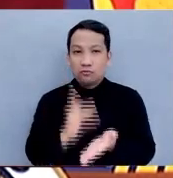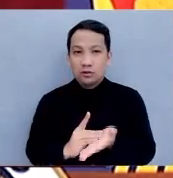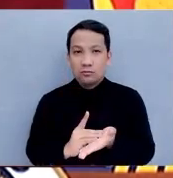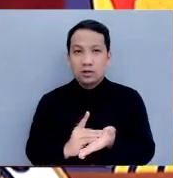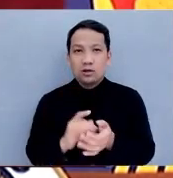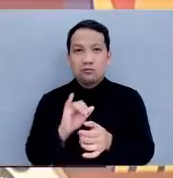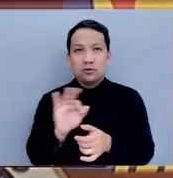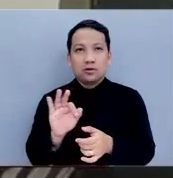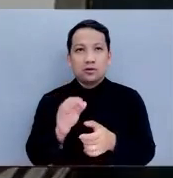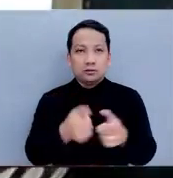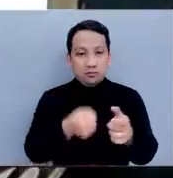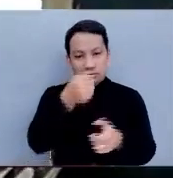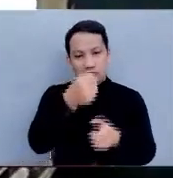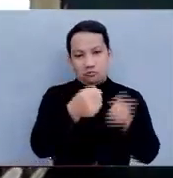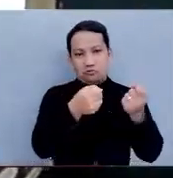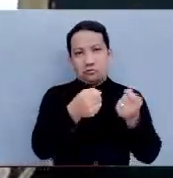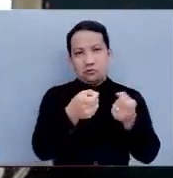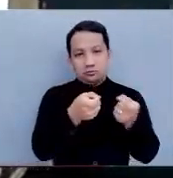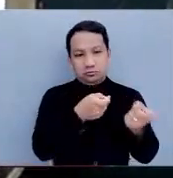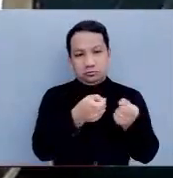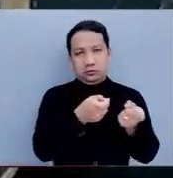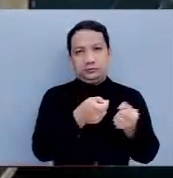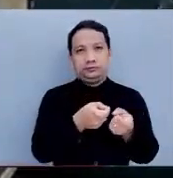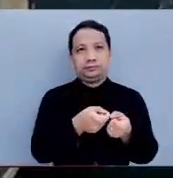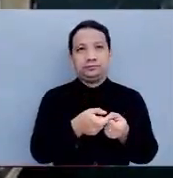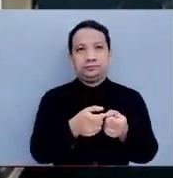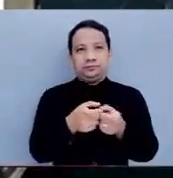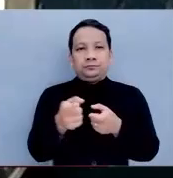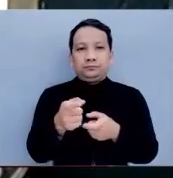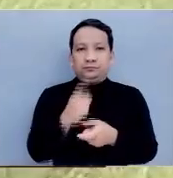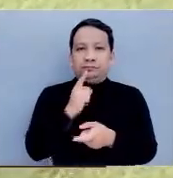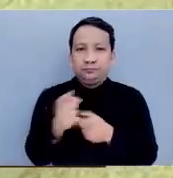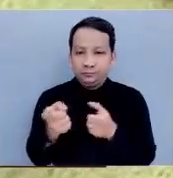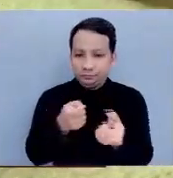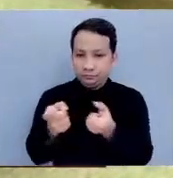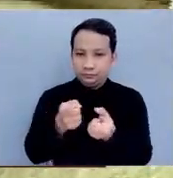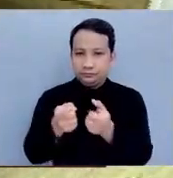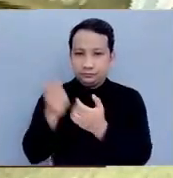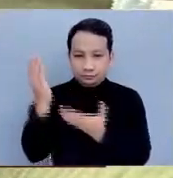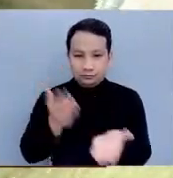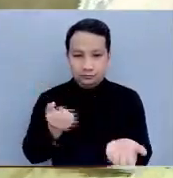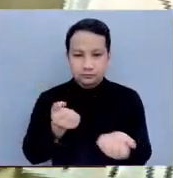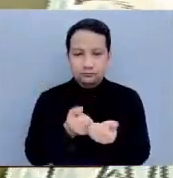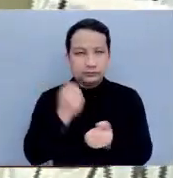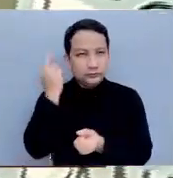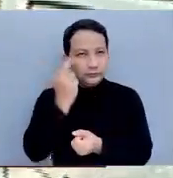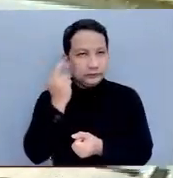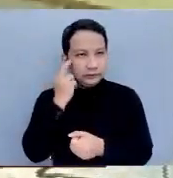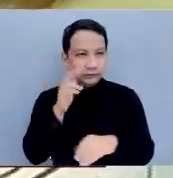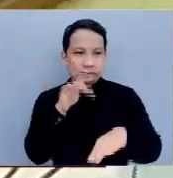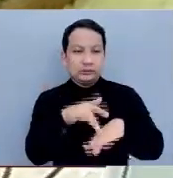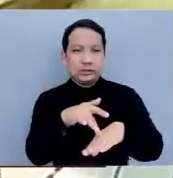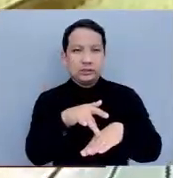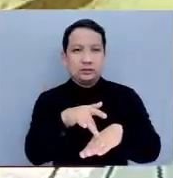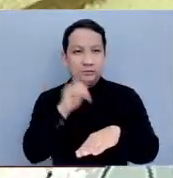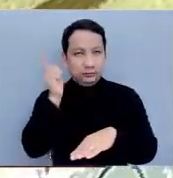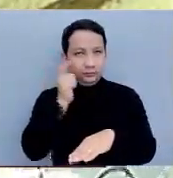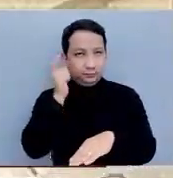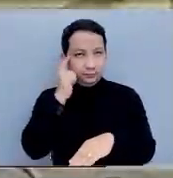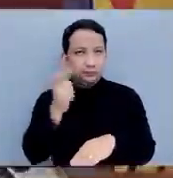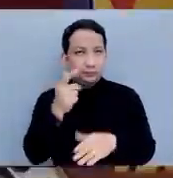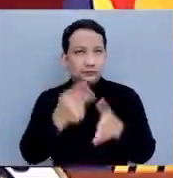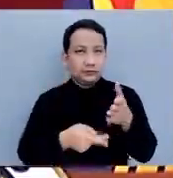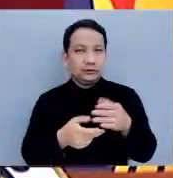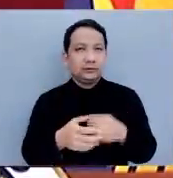mga hoarder. Ang pagmamanipula raw na ito sa supply ng bigas ang rason kaya nang himasok na ang pamahalaan sa